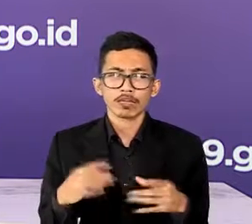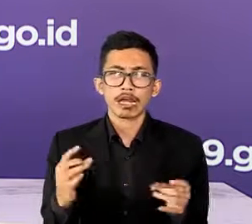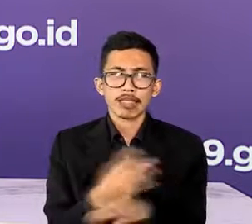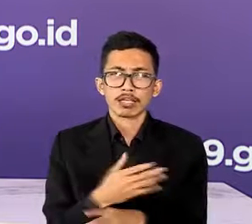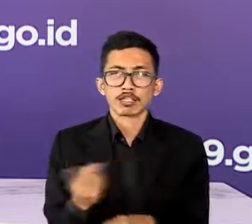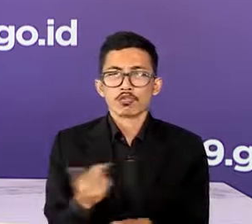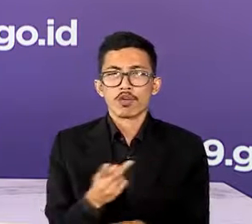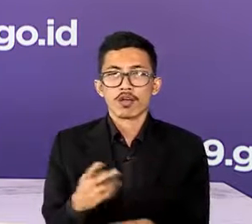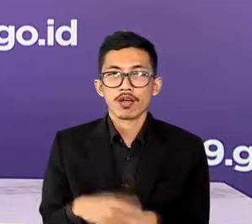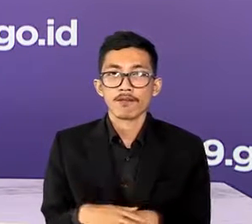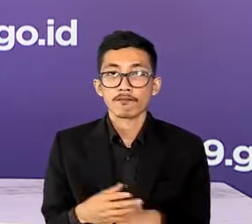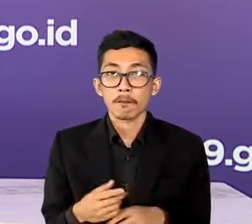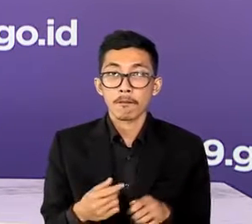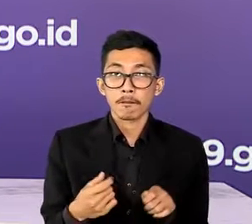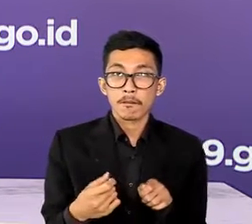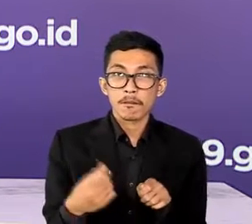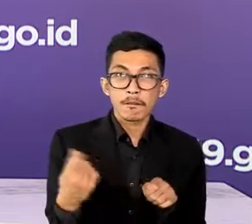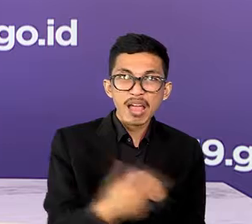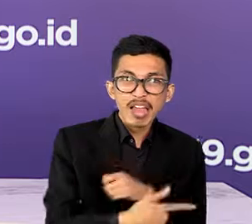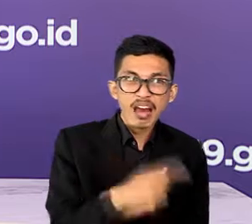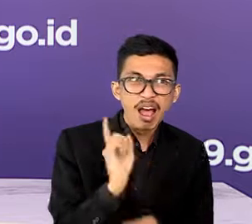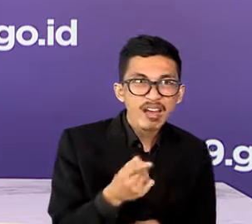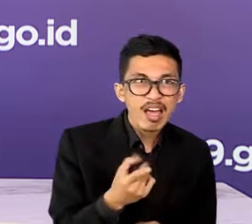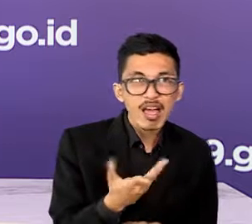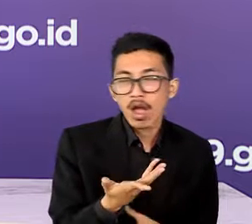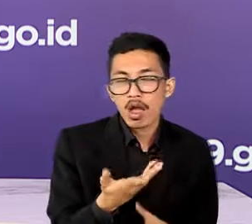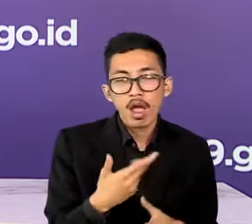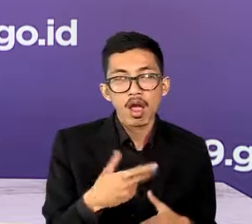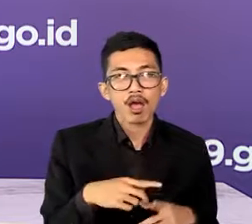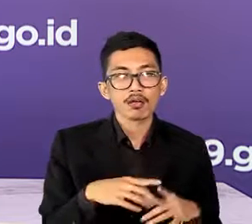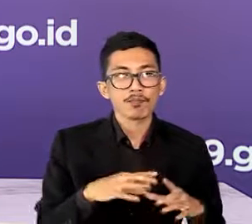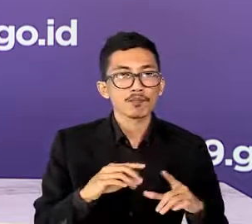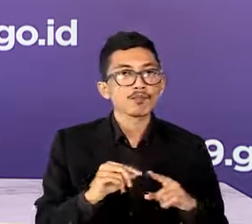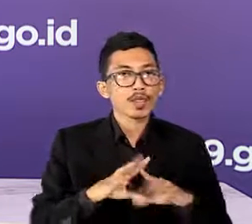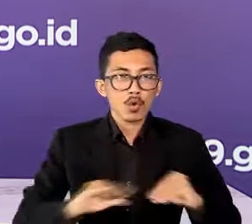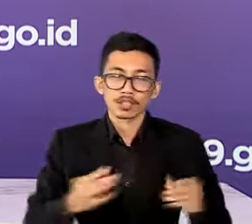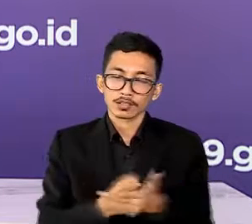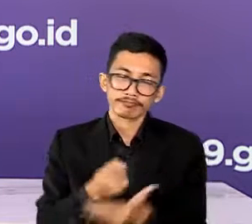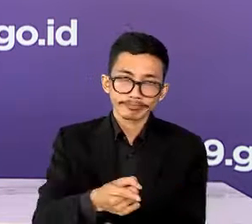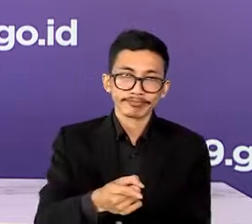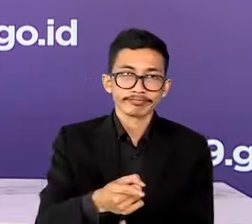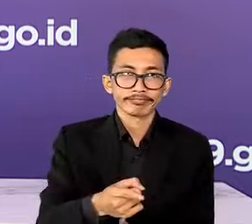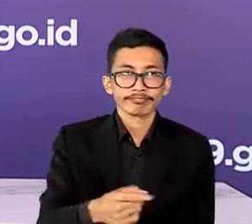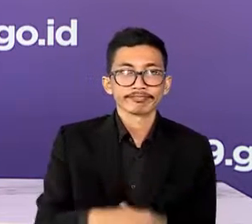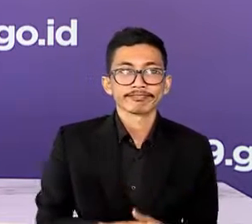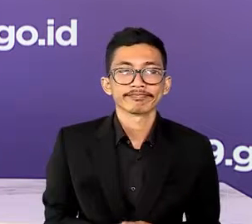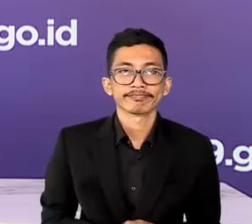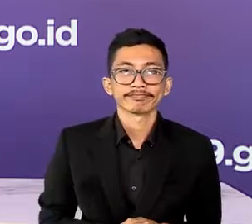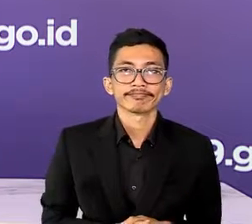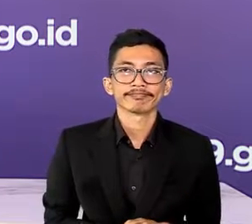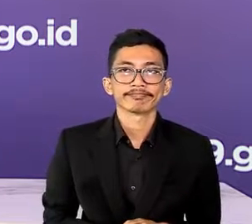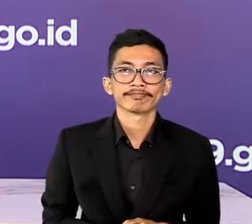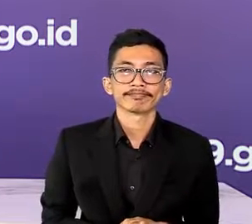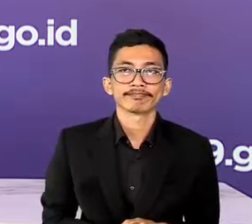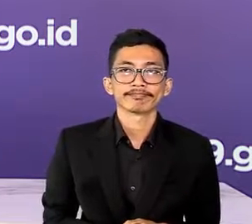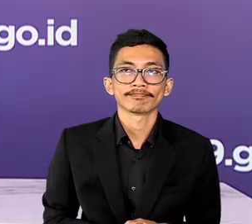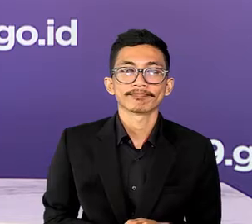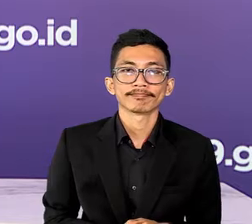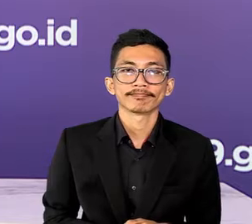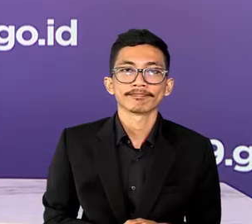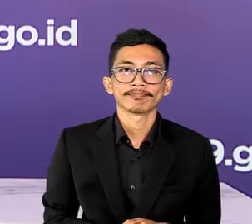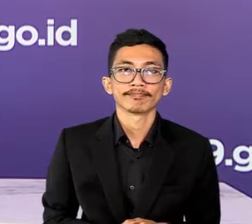vaksinasi berbayar di lapangan akan ditindaklanjuti oleh Satgas copy 19 di daerah setempat kemudian